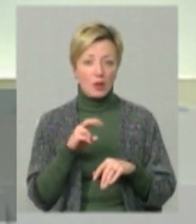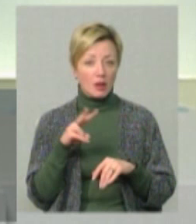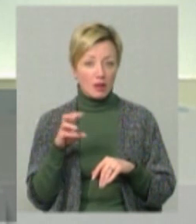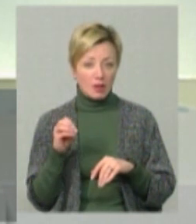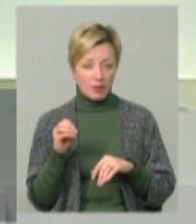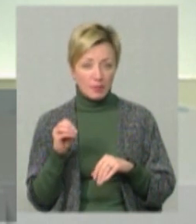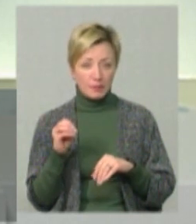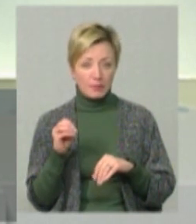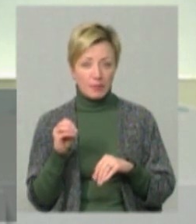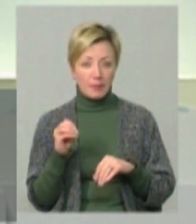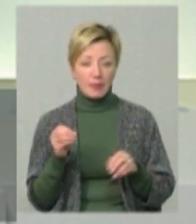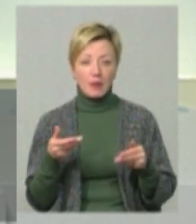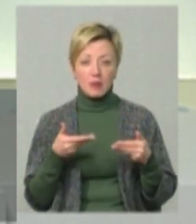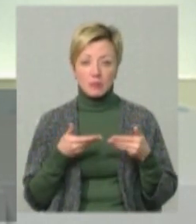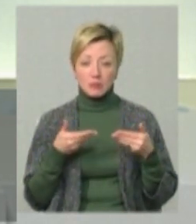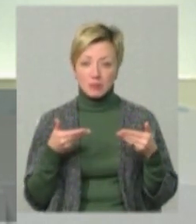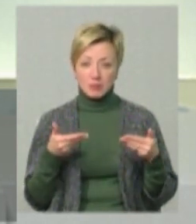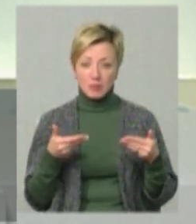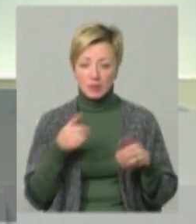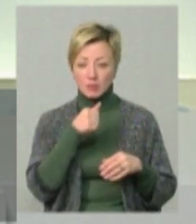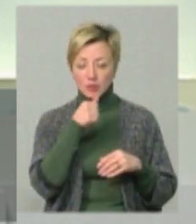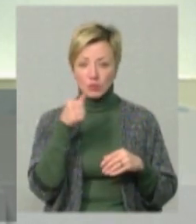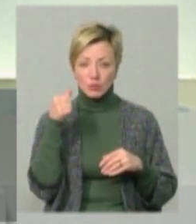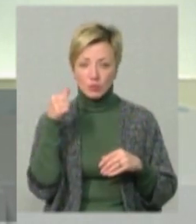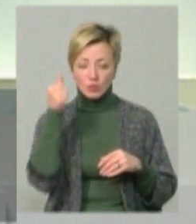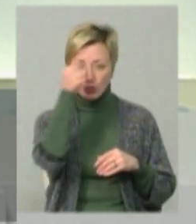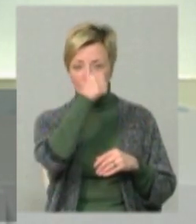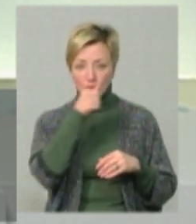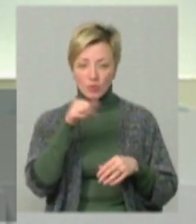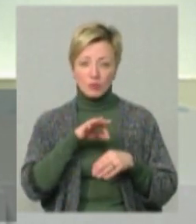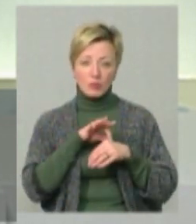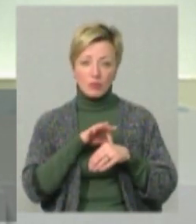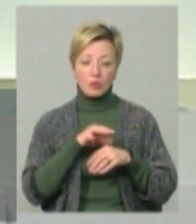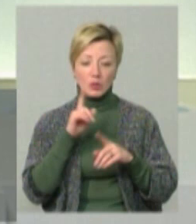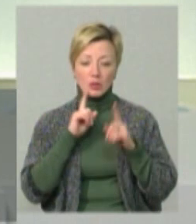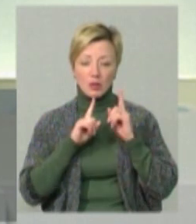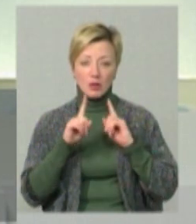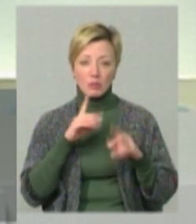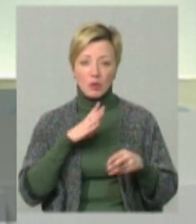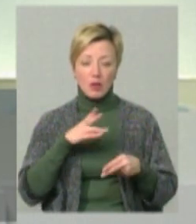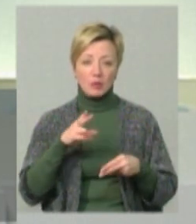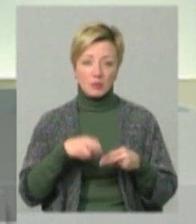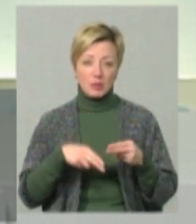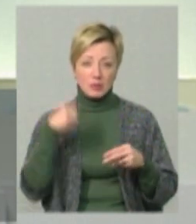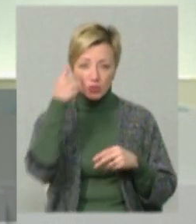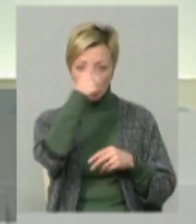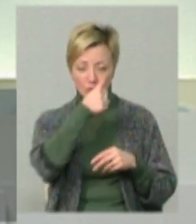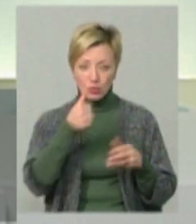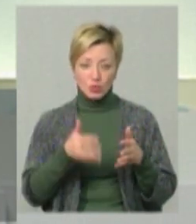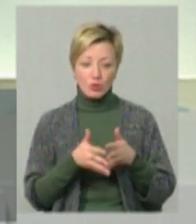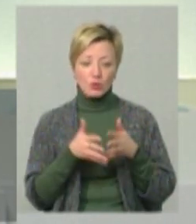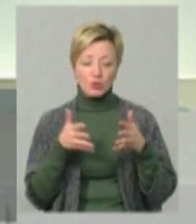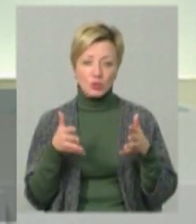Але ми ще минулого року проводили наради, була наприкінці року така